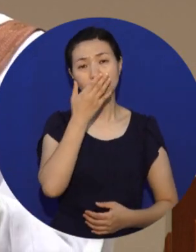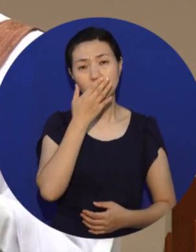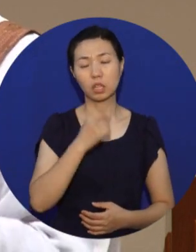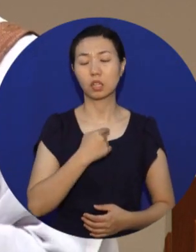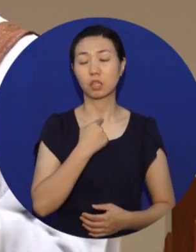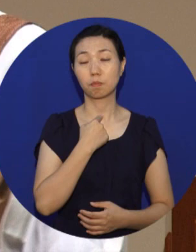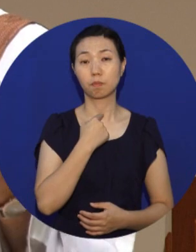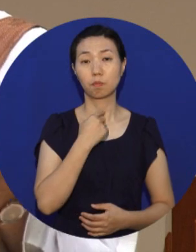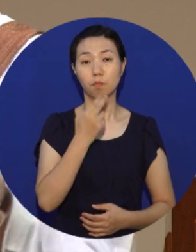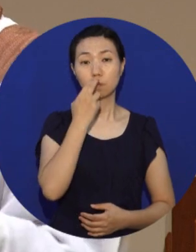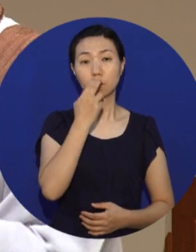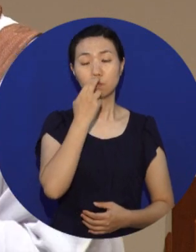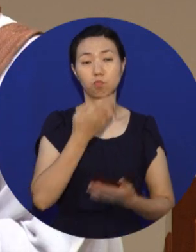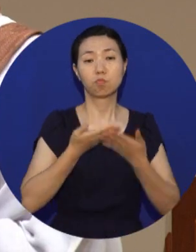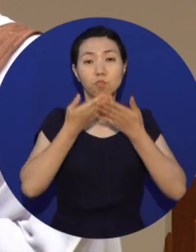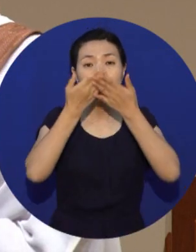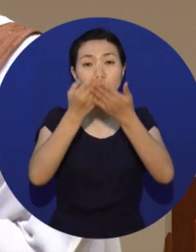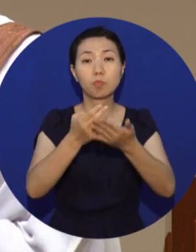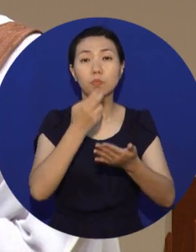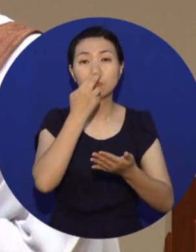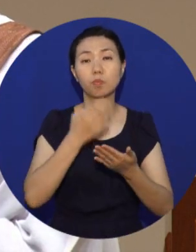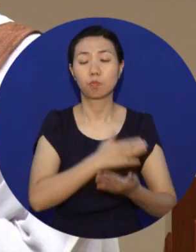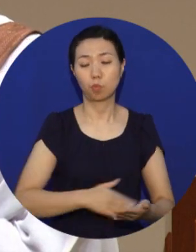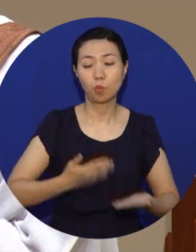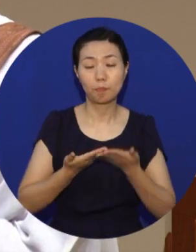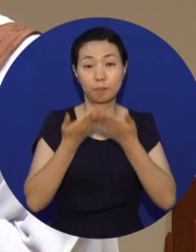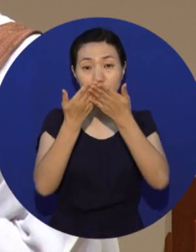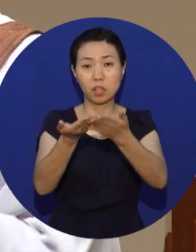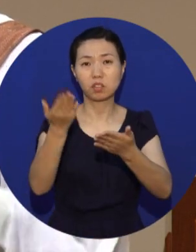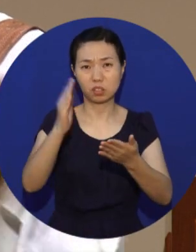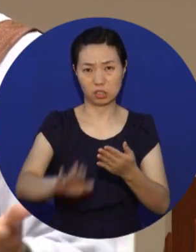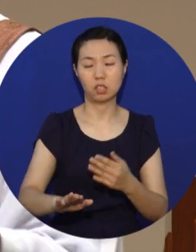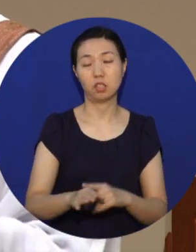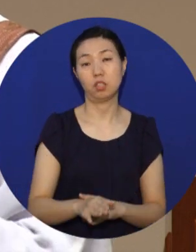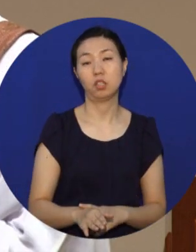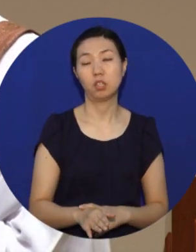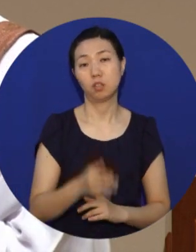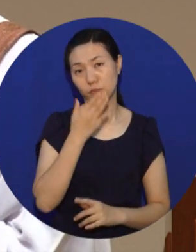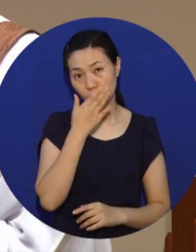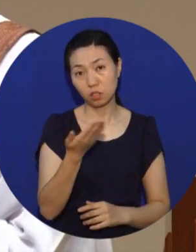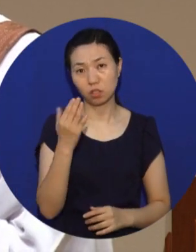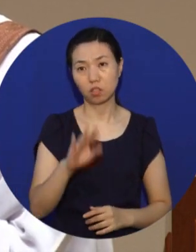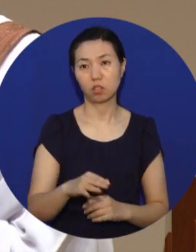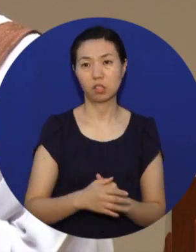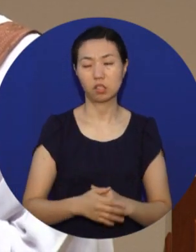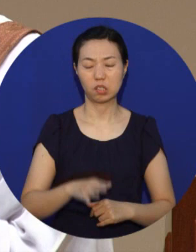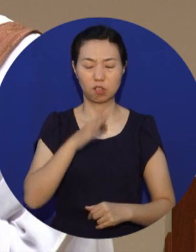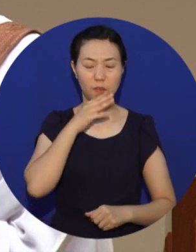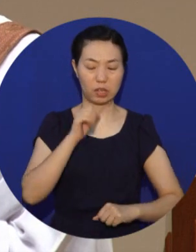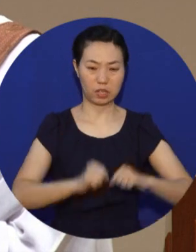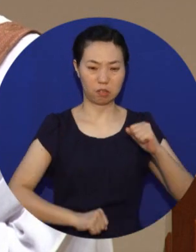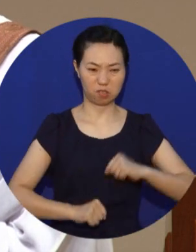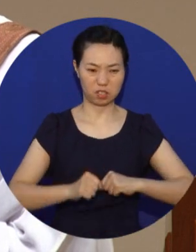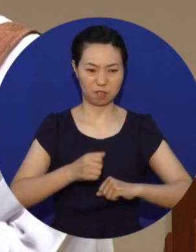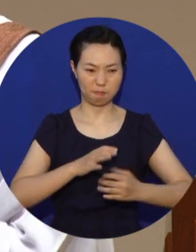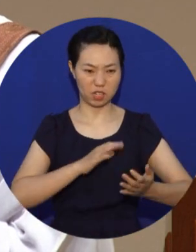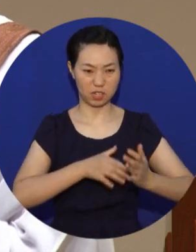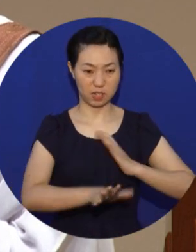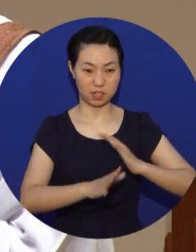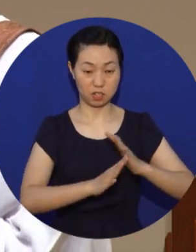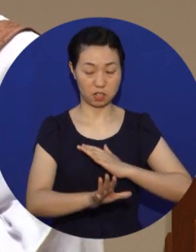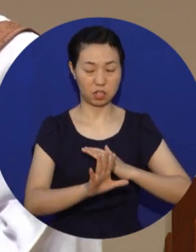옆에서 자꾸 말린다고 따라가고 이러면 안 되지. 뭐 부모 아이라 누구라도 나쁜 짓을 하는데라면